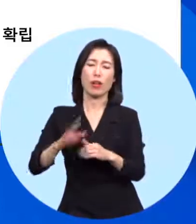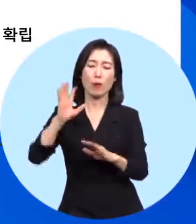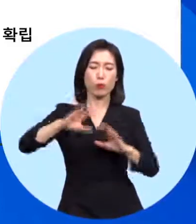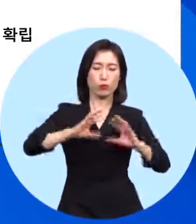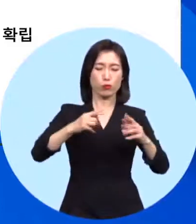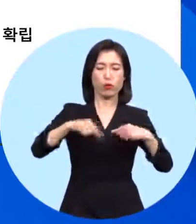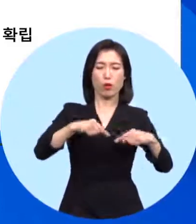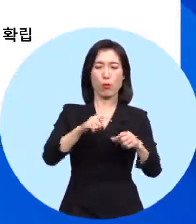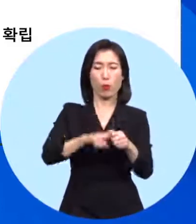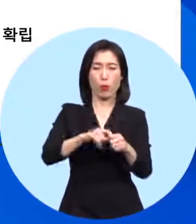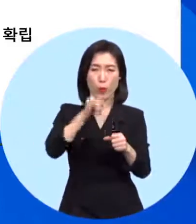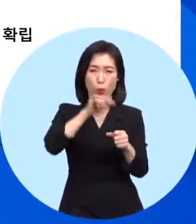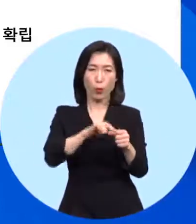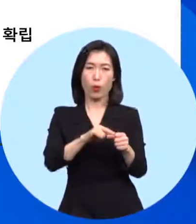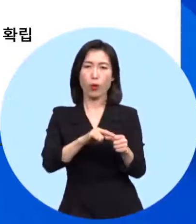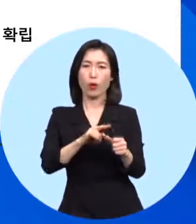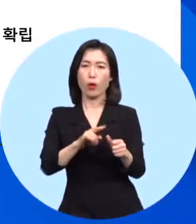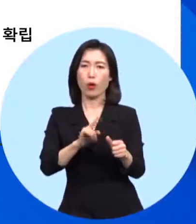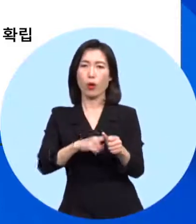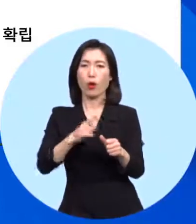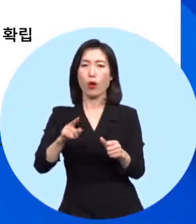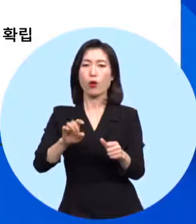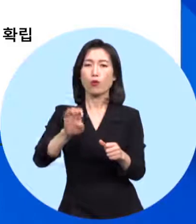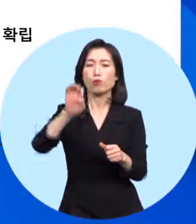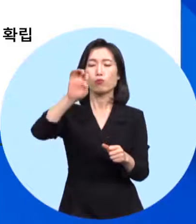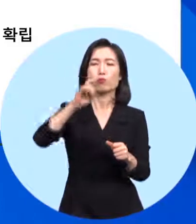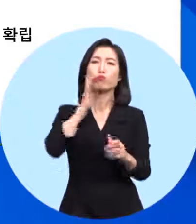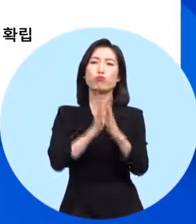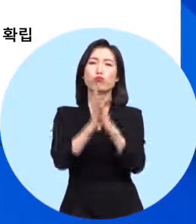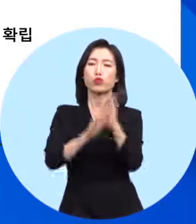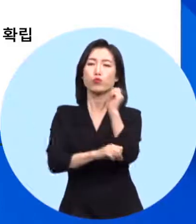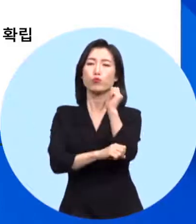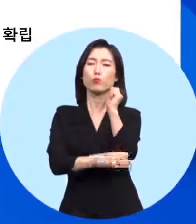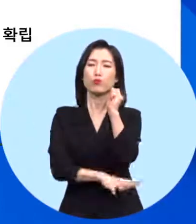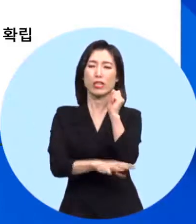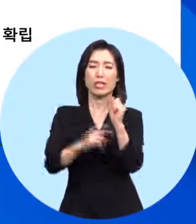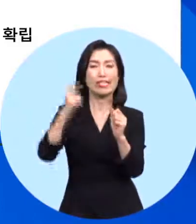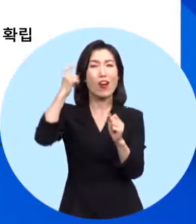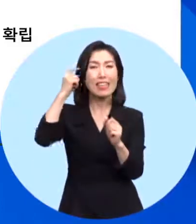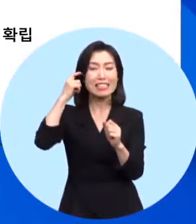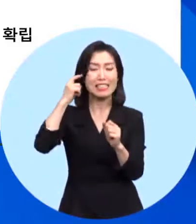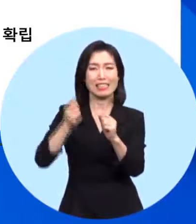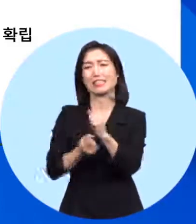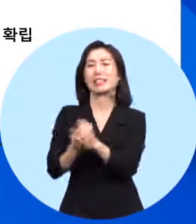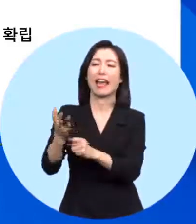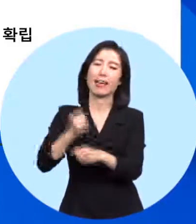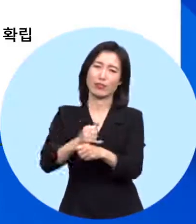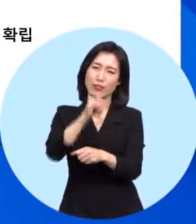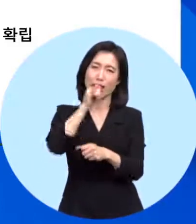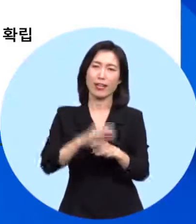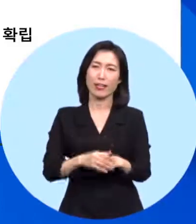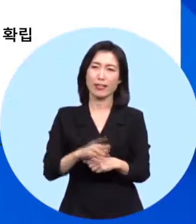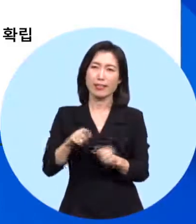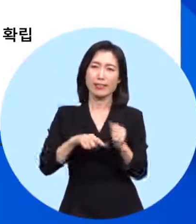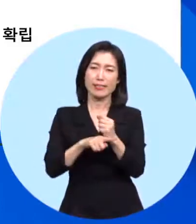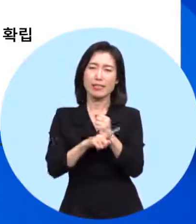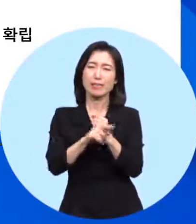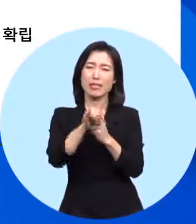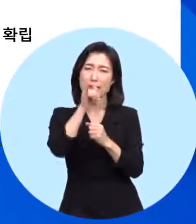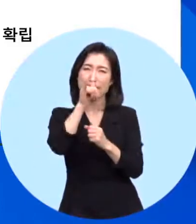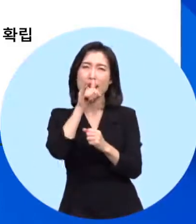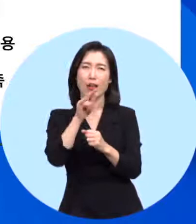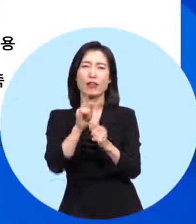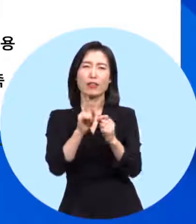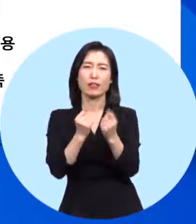목표에도 나와 있지만 주민자치 활성화를 통해서 풀뿌리 민주주의의 가치를 실현하는 것이다. 이제 이렇게 그 의미를 찾아볼 수 있겠습니다.